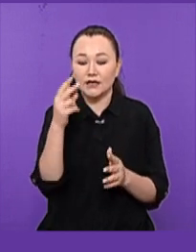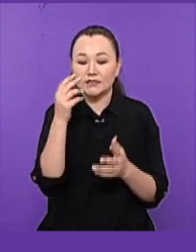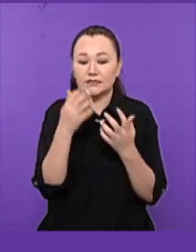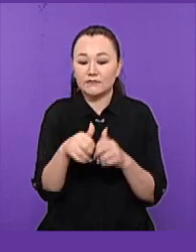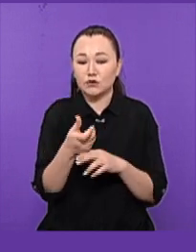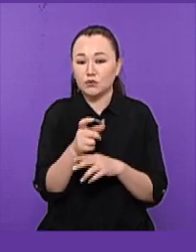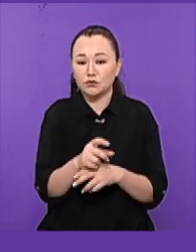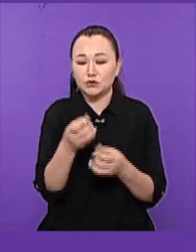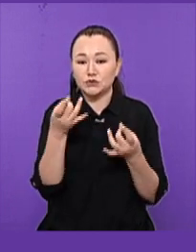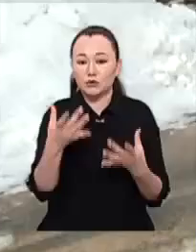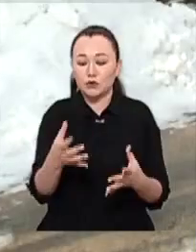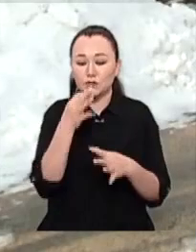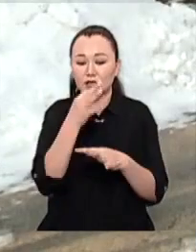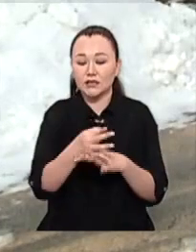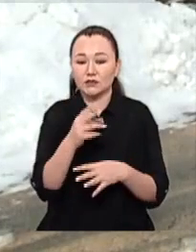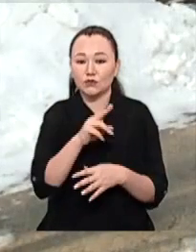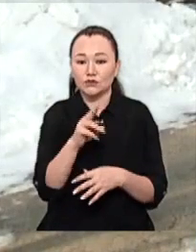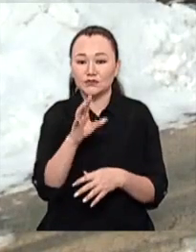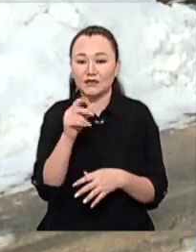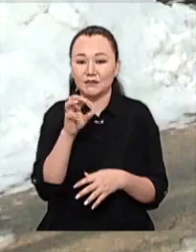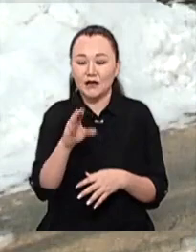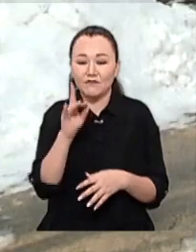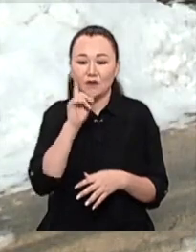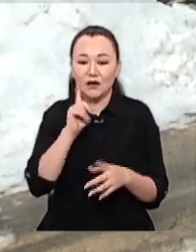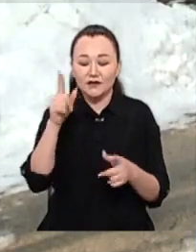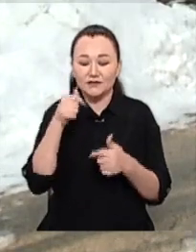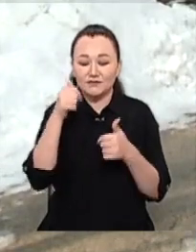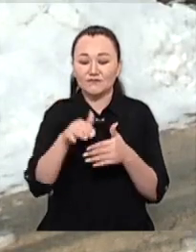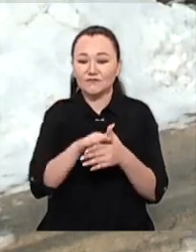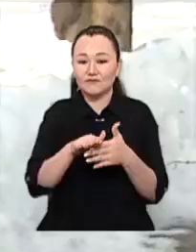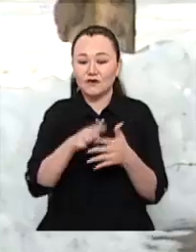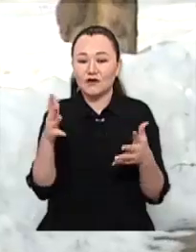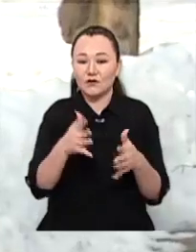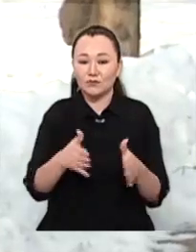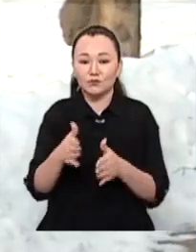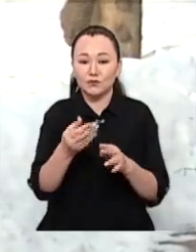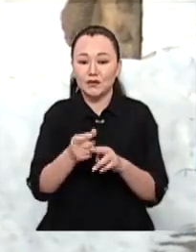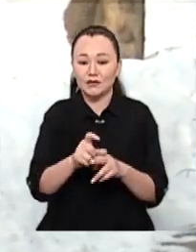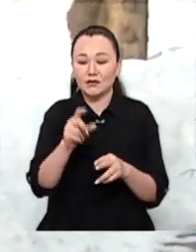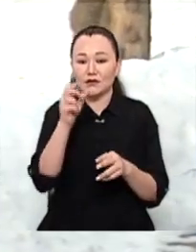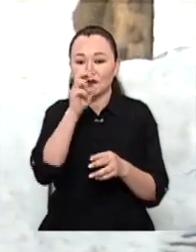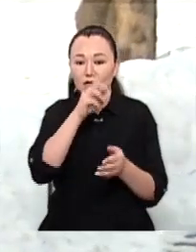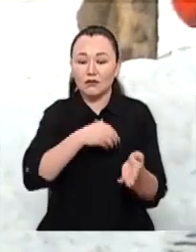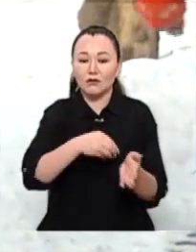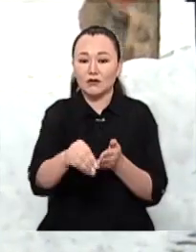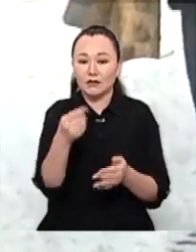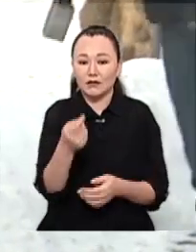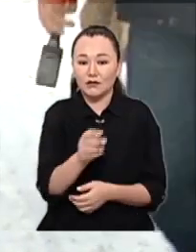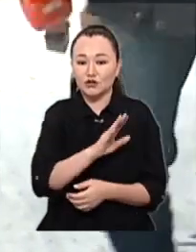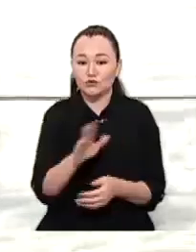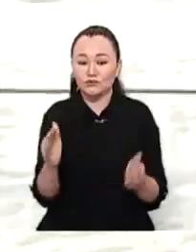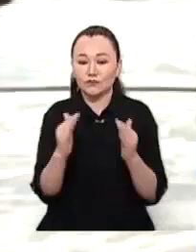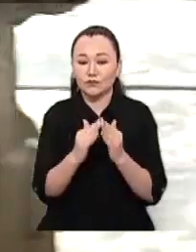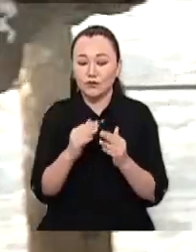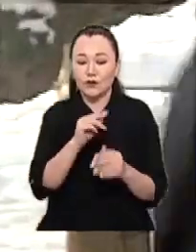слишком скромные утверждают политолог досум Сатпаев пока неизвестны фамилии И каким путем эти госслужащие приобрели не дешевую недвижимость